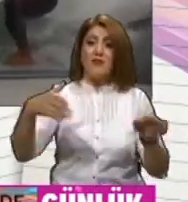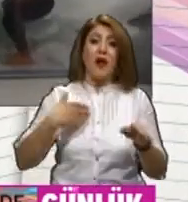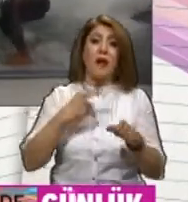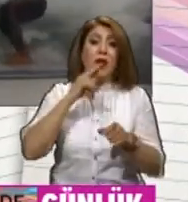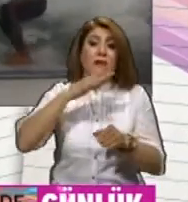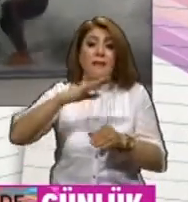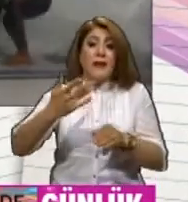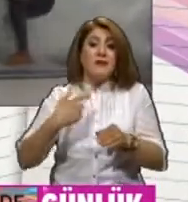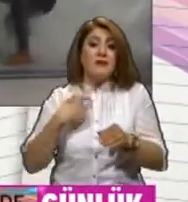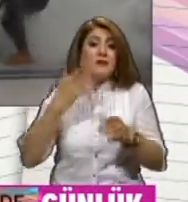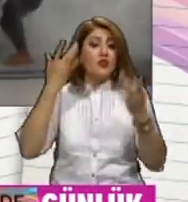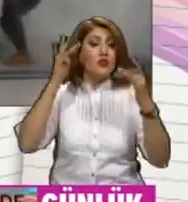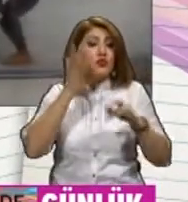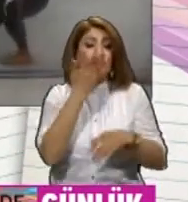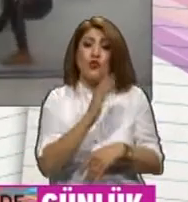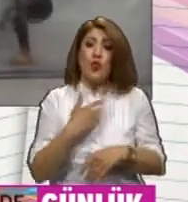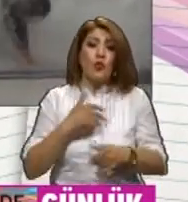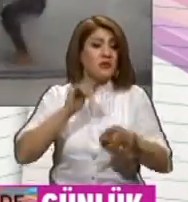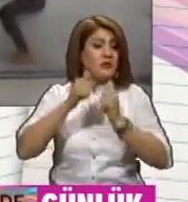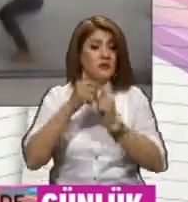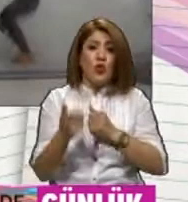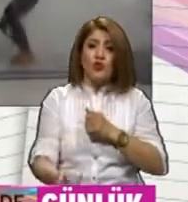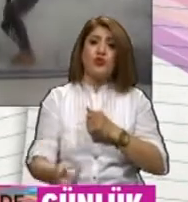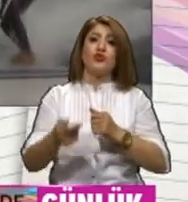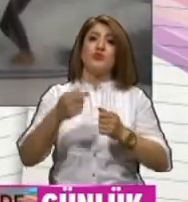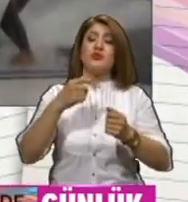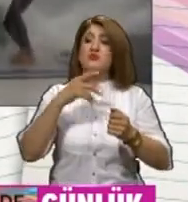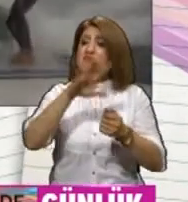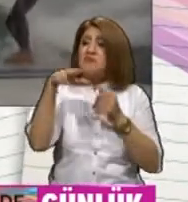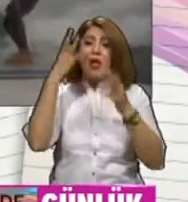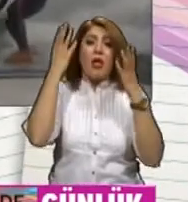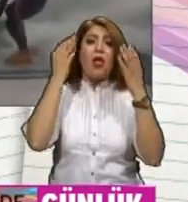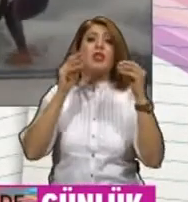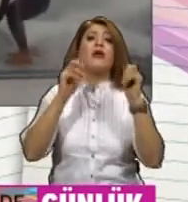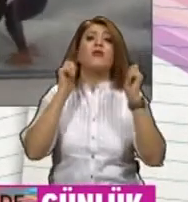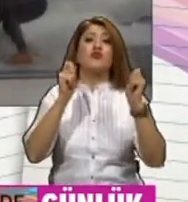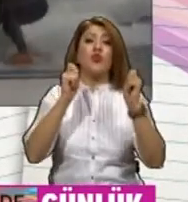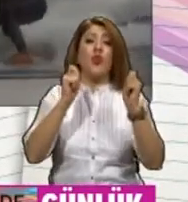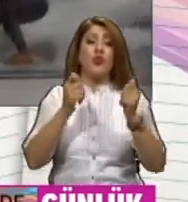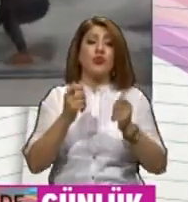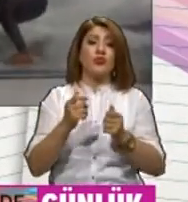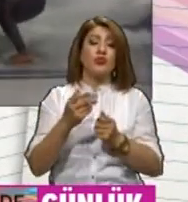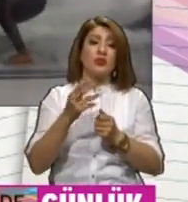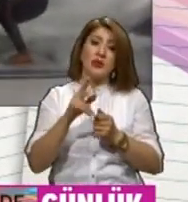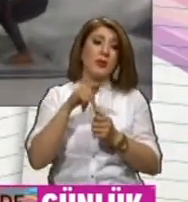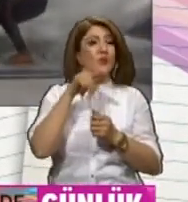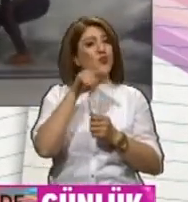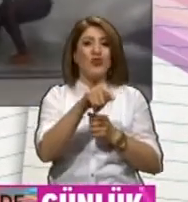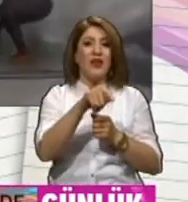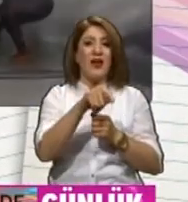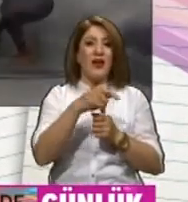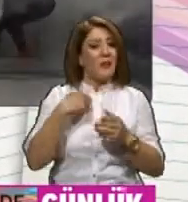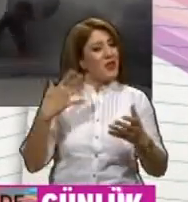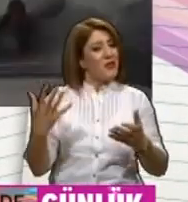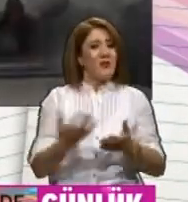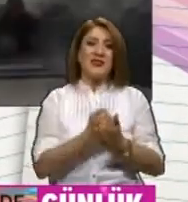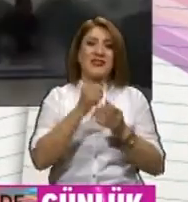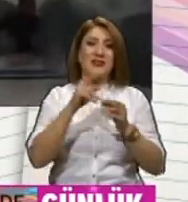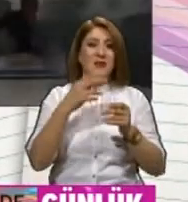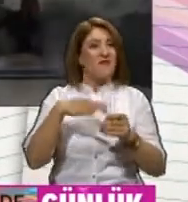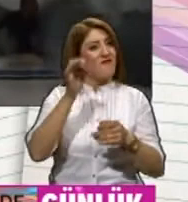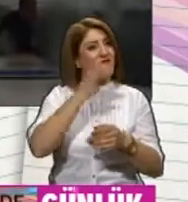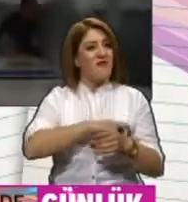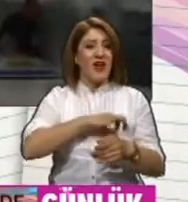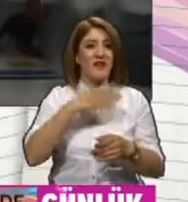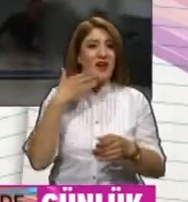denizcilikle alakalı ne sporu ne bir şey yani tam bir algılayamadık, bir türlü böyle bir götüremedik. Belki bunlardan biri bize faydalı olacaktır. Aynen. İşte genel